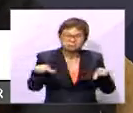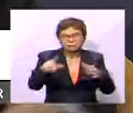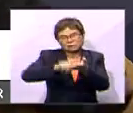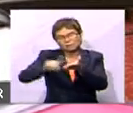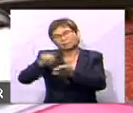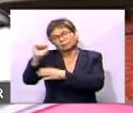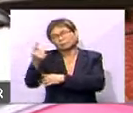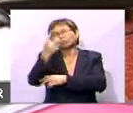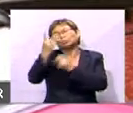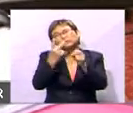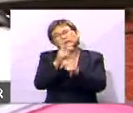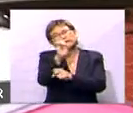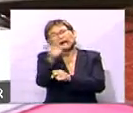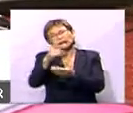checking.